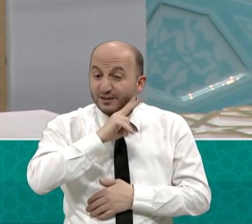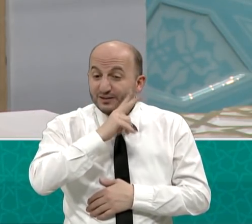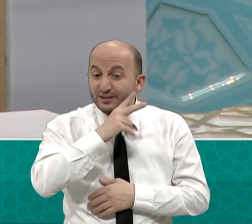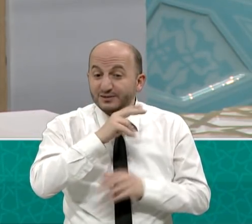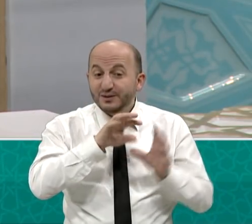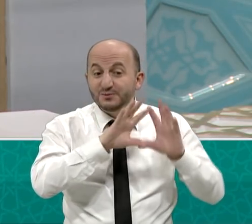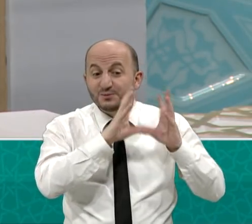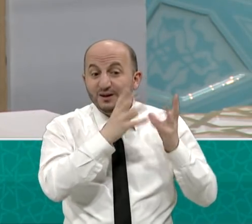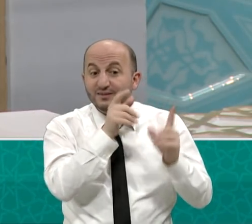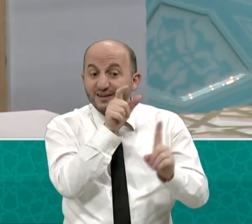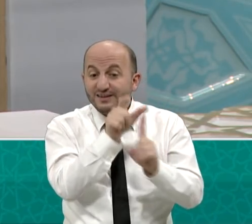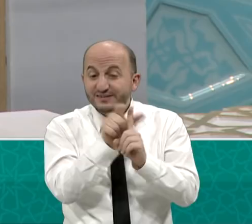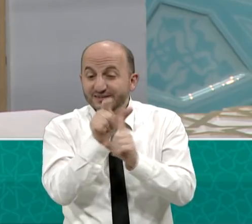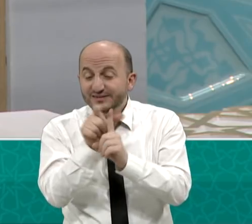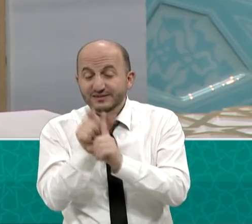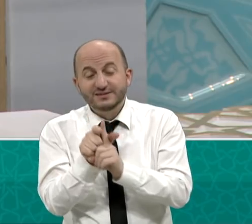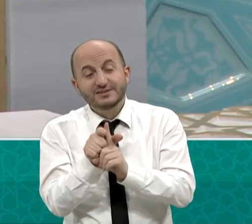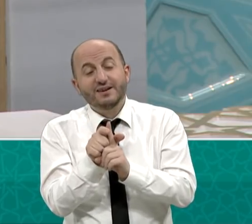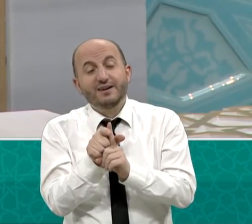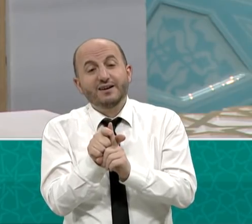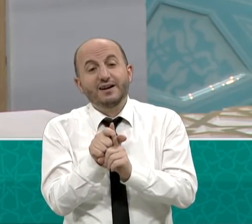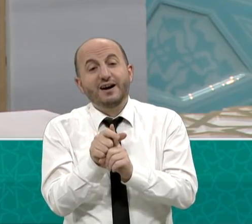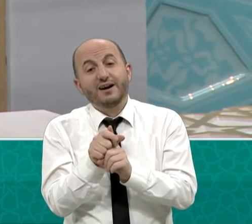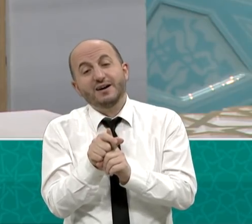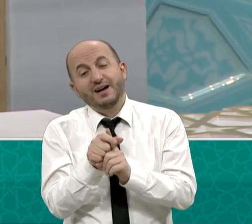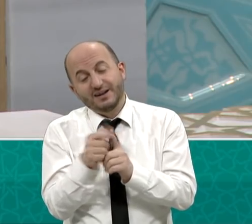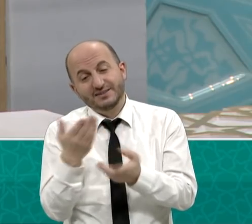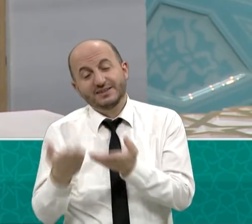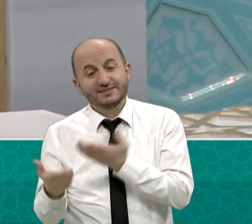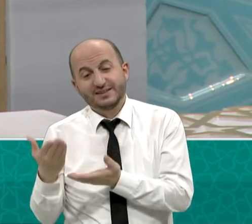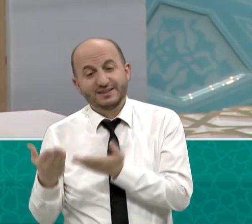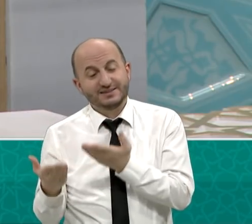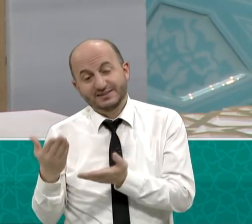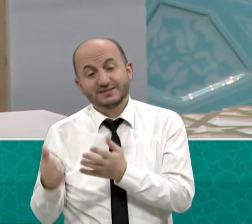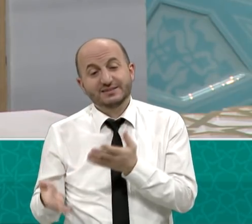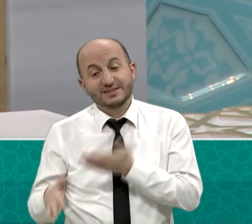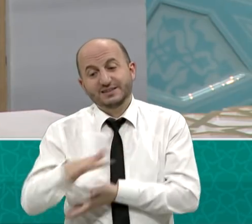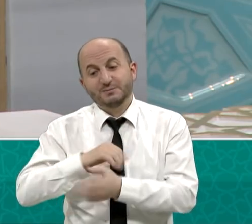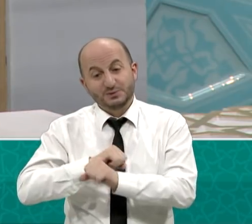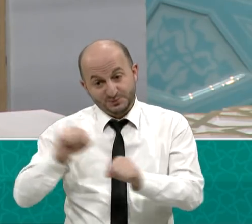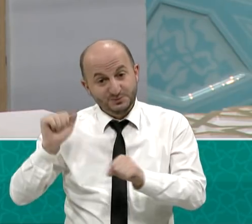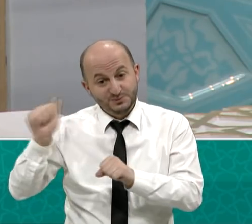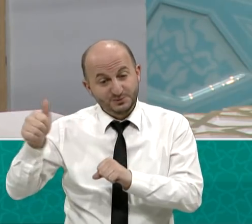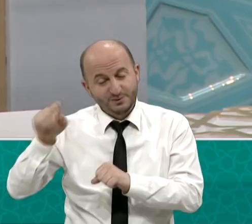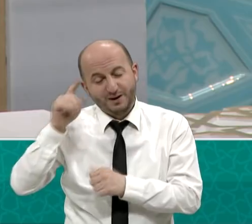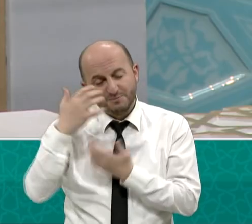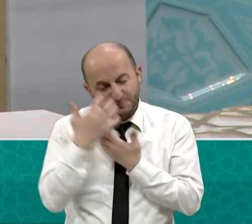dünyada koruduysan, fakat rahimte, aha da burada, yani kıyamet gününde ona rahmetinle